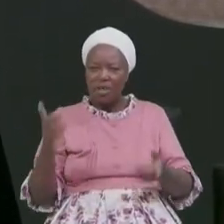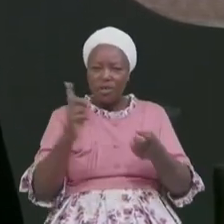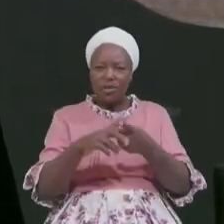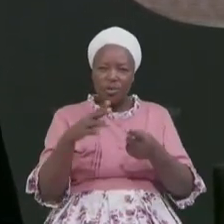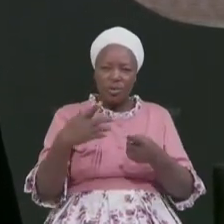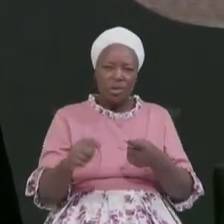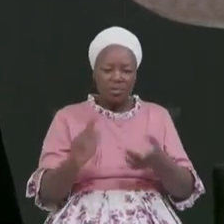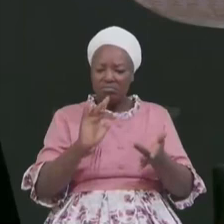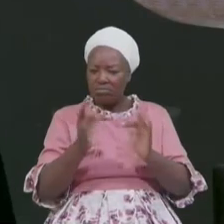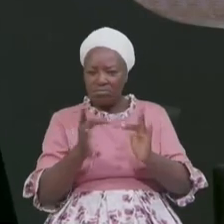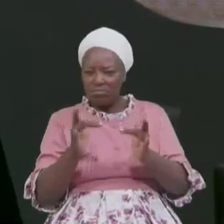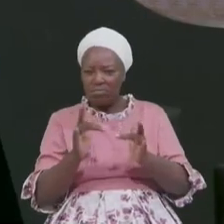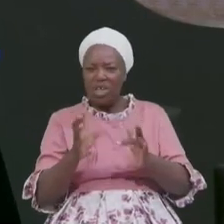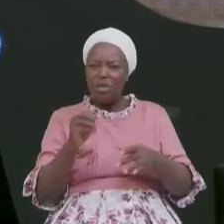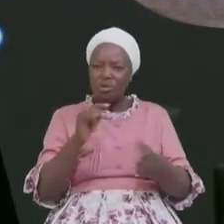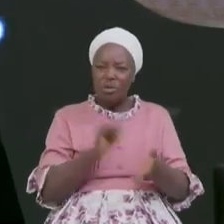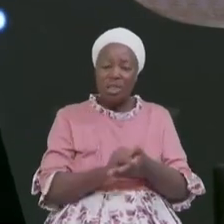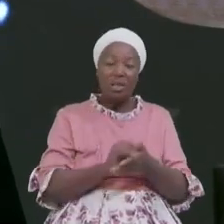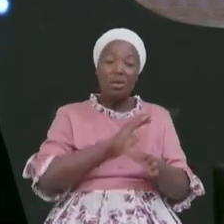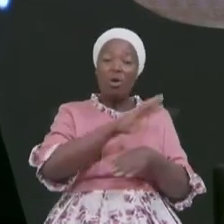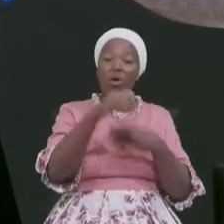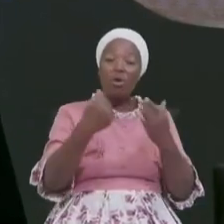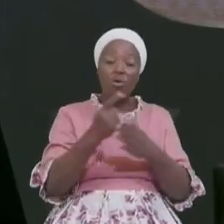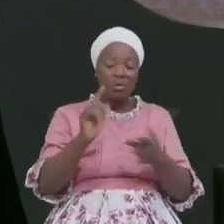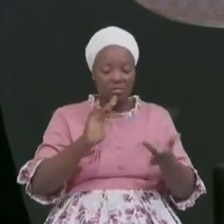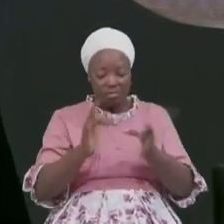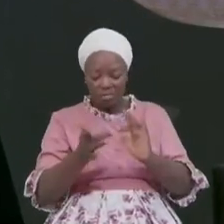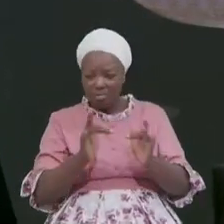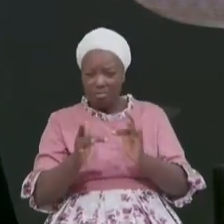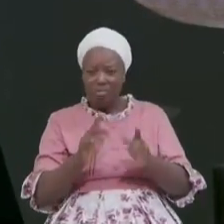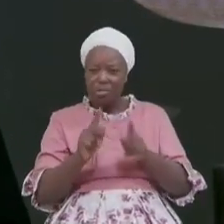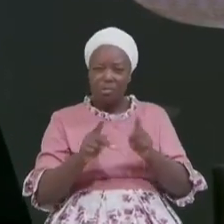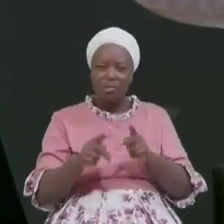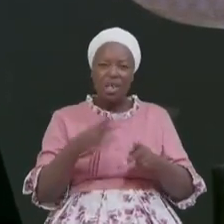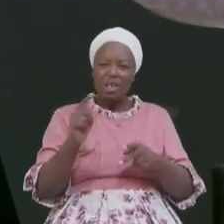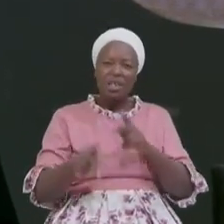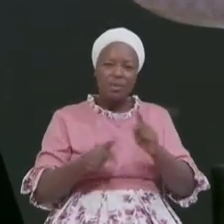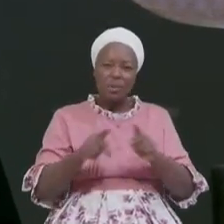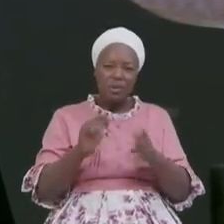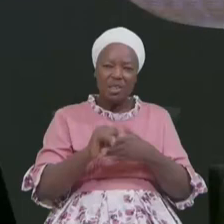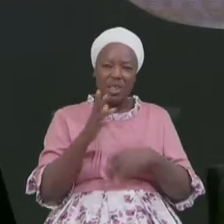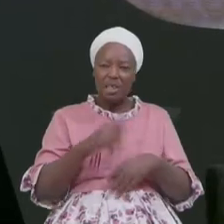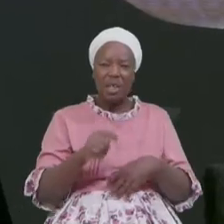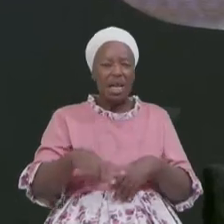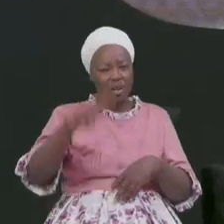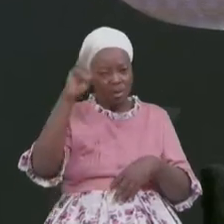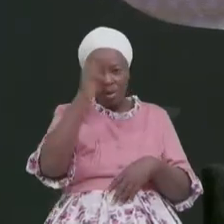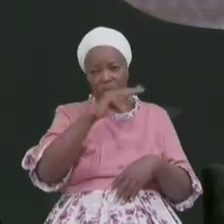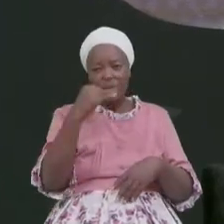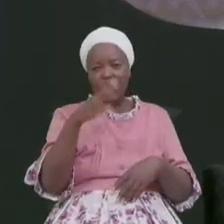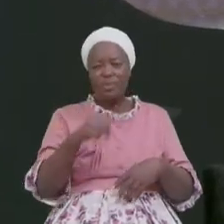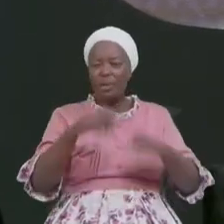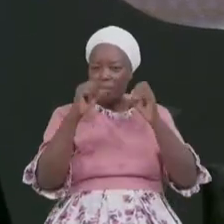médias sociaux pour que ces médias sociaux, pour que ceux qui sont ignorants de la puissance